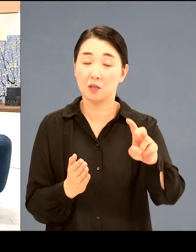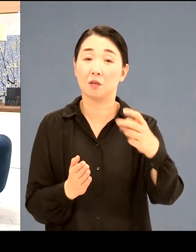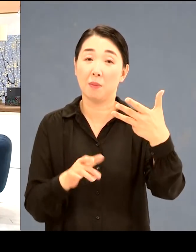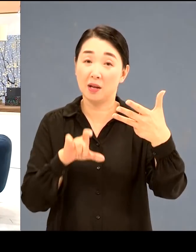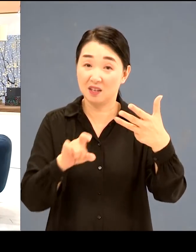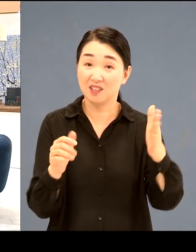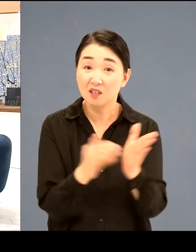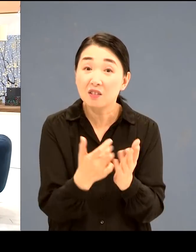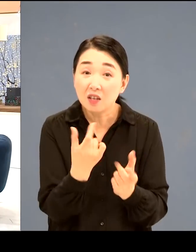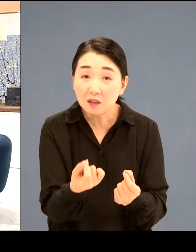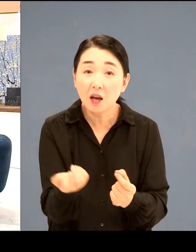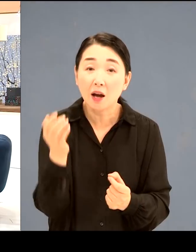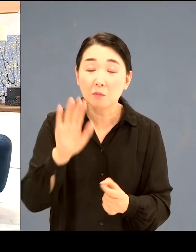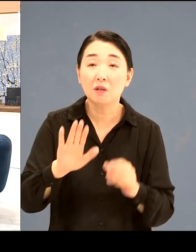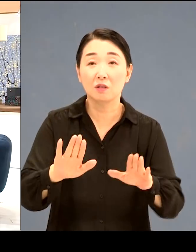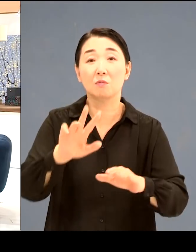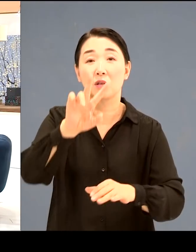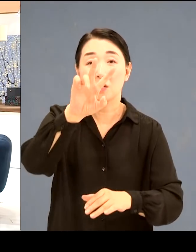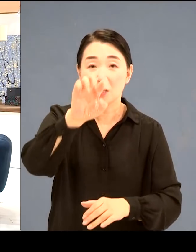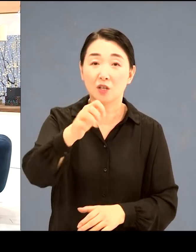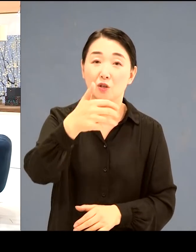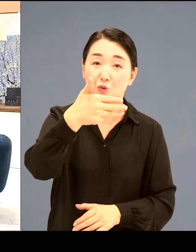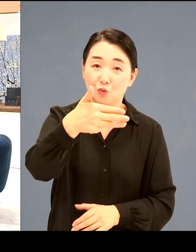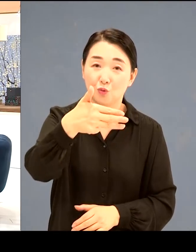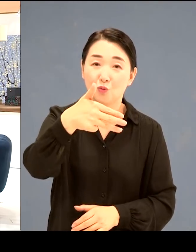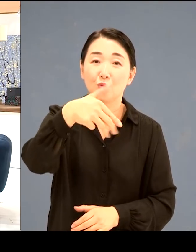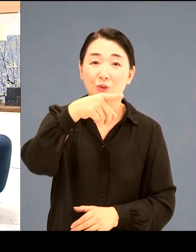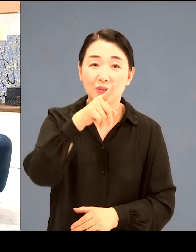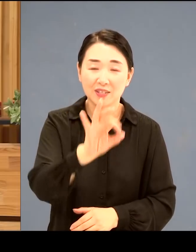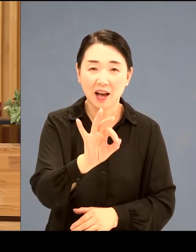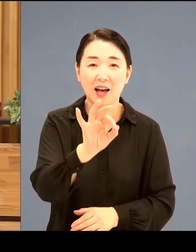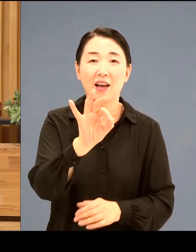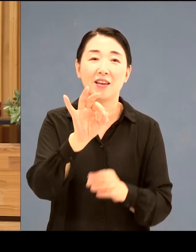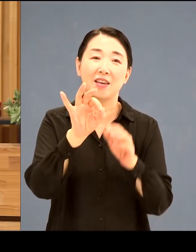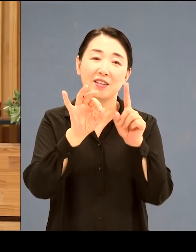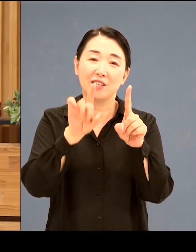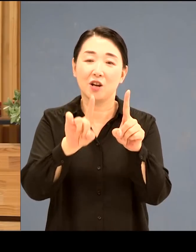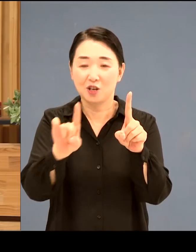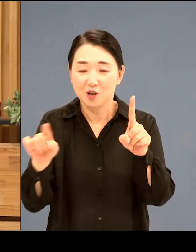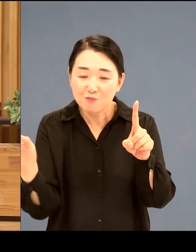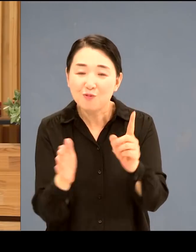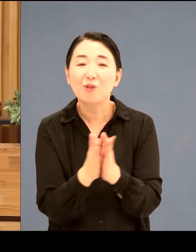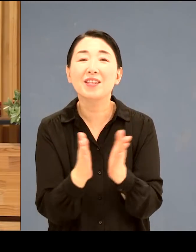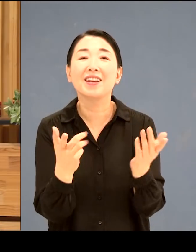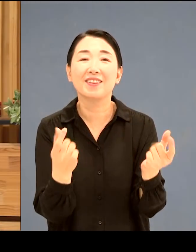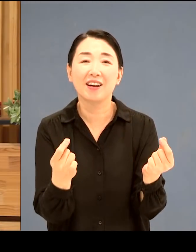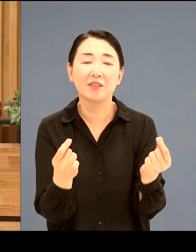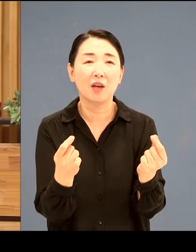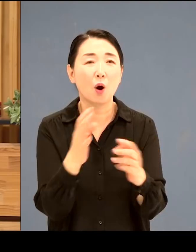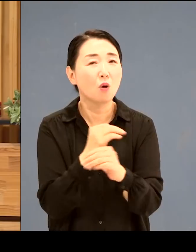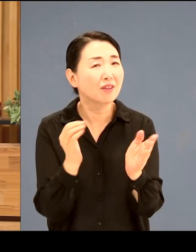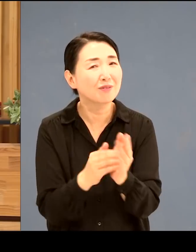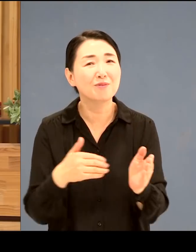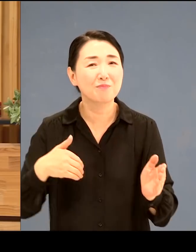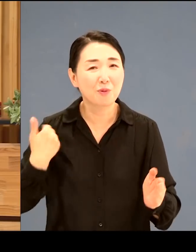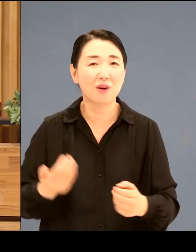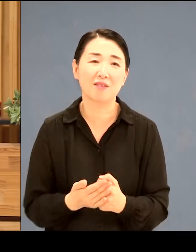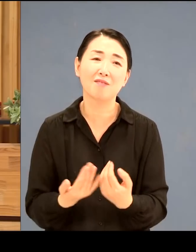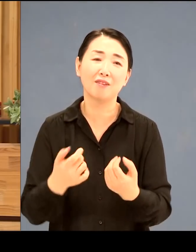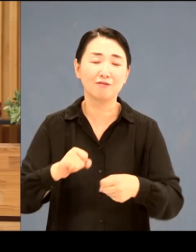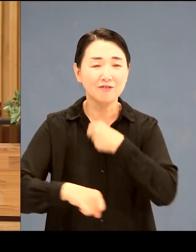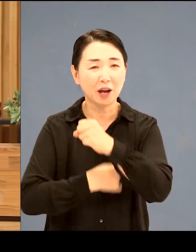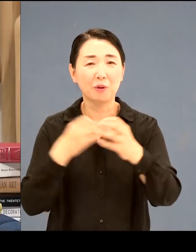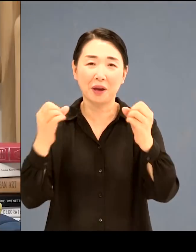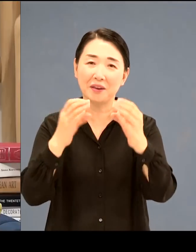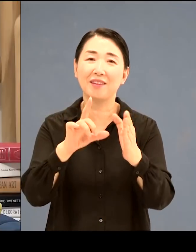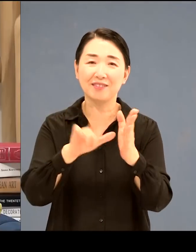이 시간에 29장 1절 1절부터 다시 시작을 하는 것이잖아요. 그럼요. 네. 이게 언제까지 끝이 날지 모르지만 그 이야기를 나누는 시간이기 때문에